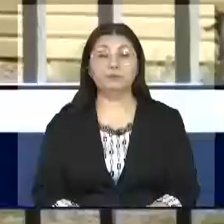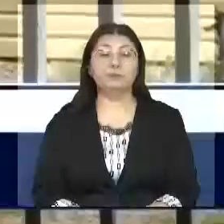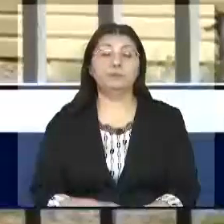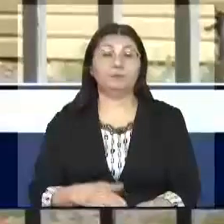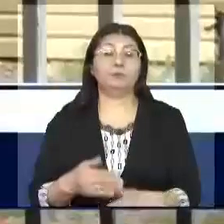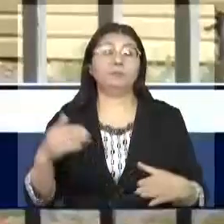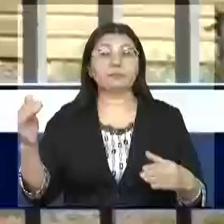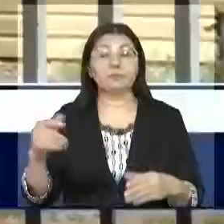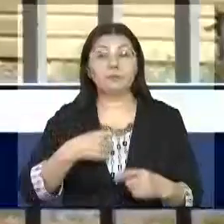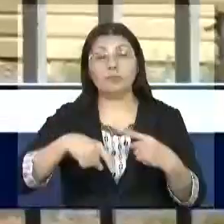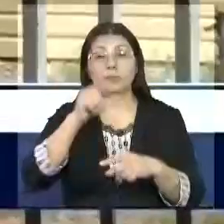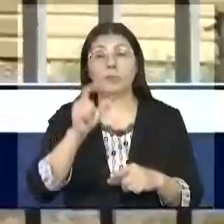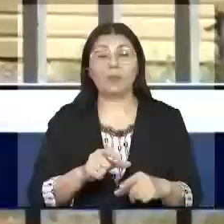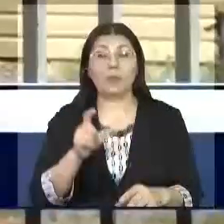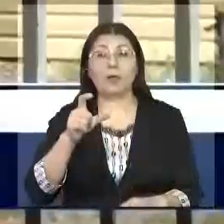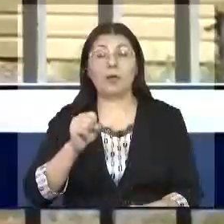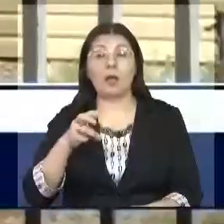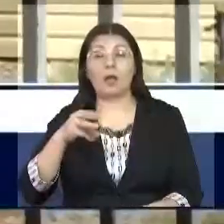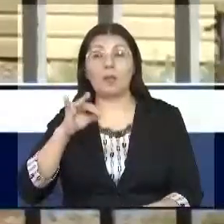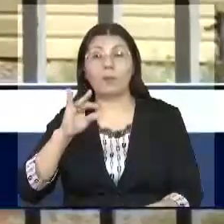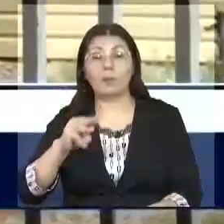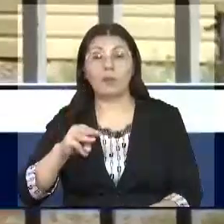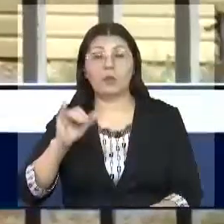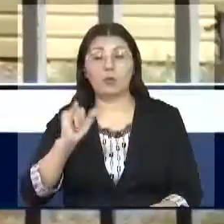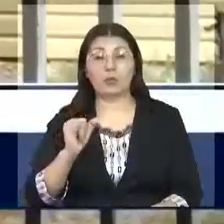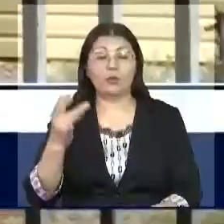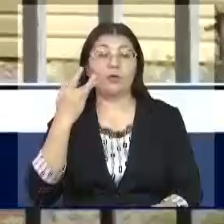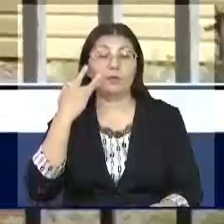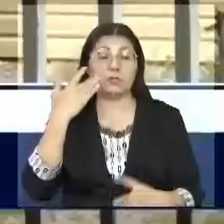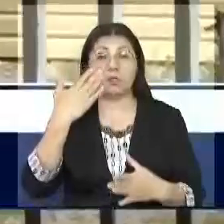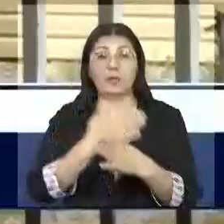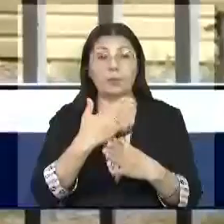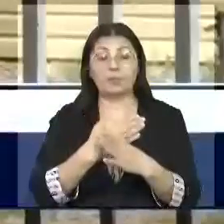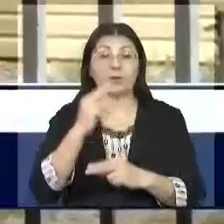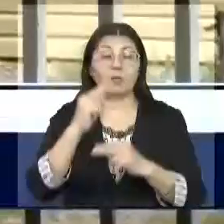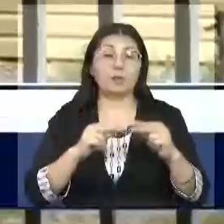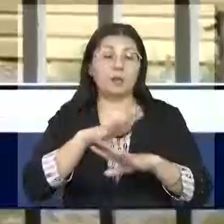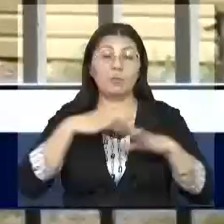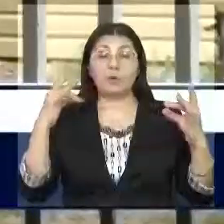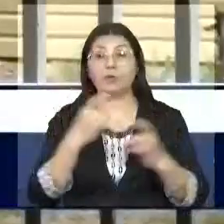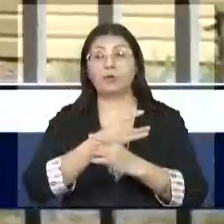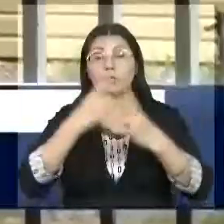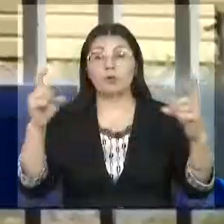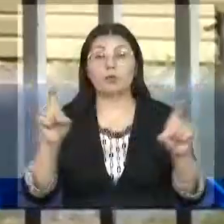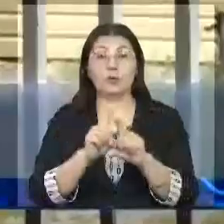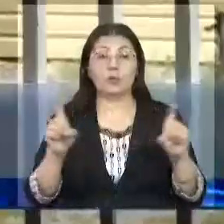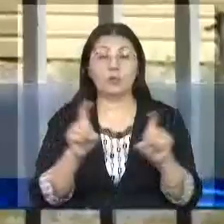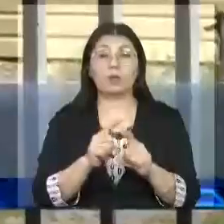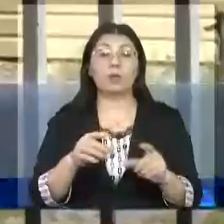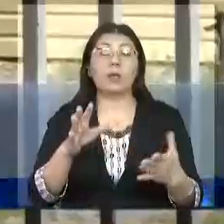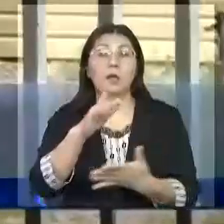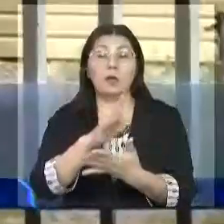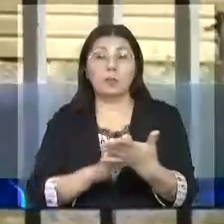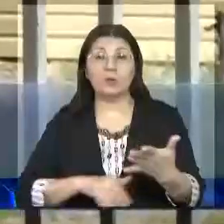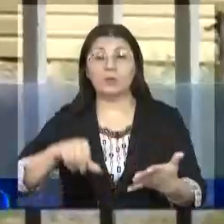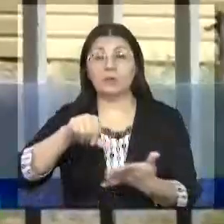Известный предприниматель Хамит Отеуулы всегда оказывает помощь нуждающимся. Он построил очень много культурных объектов и все еще продолжает